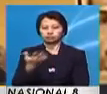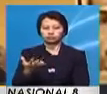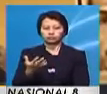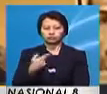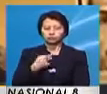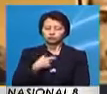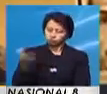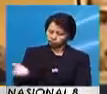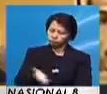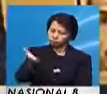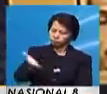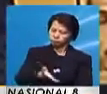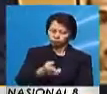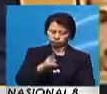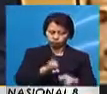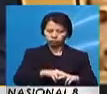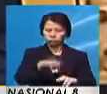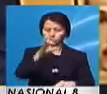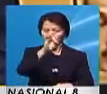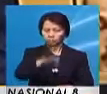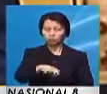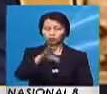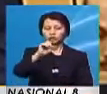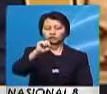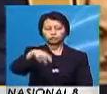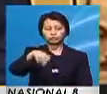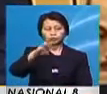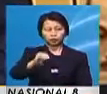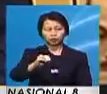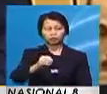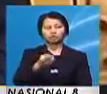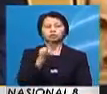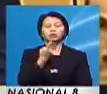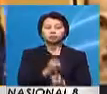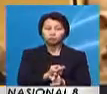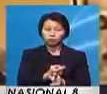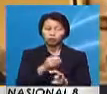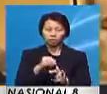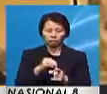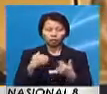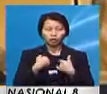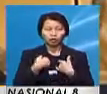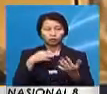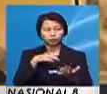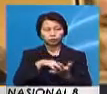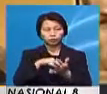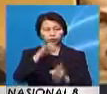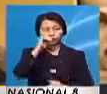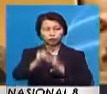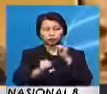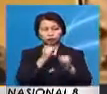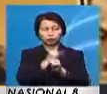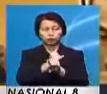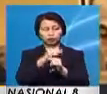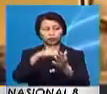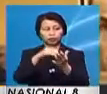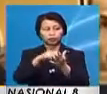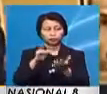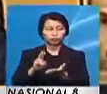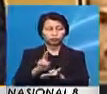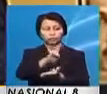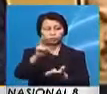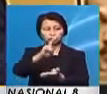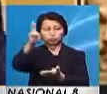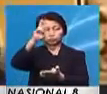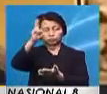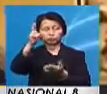Kita mengalu-alukan mereka menduduki peperiksaan SPM. Benar, ada pelajar-pelajar antarabangsa belajar di